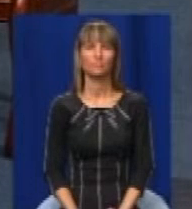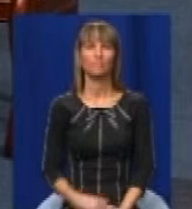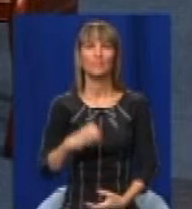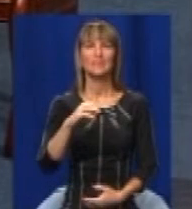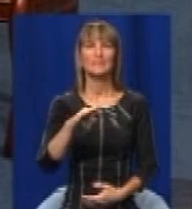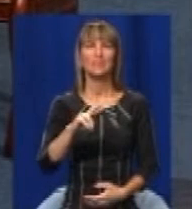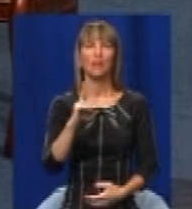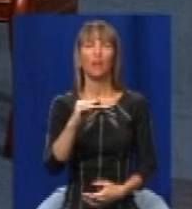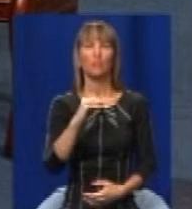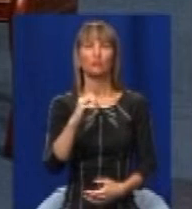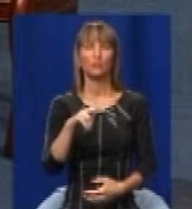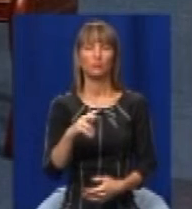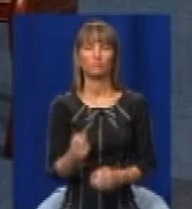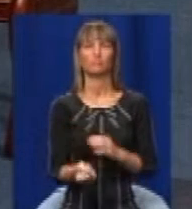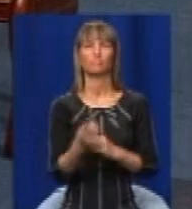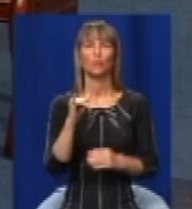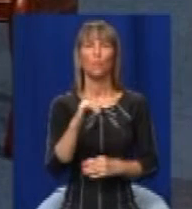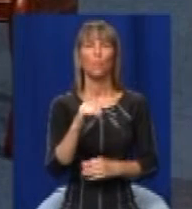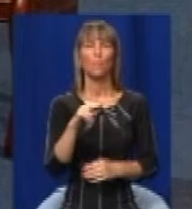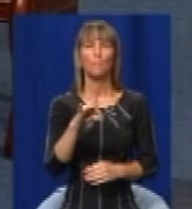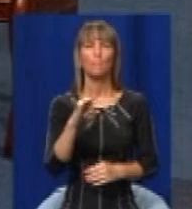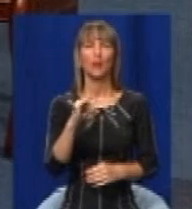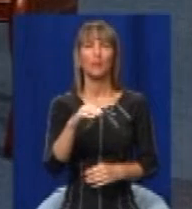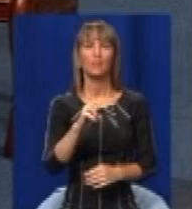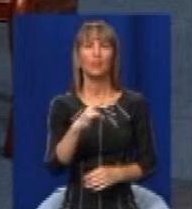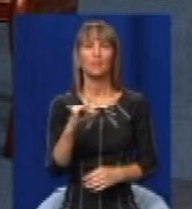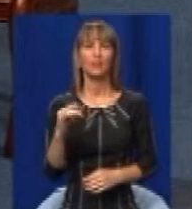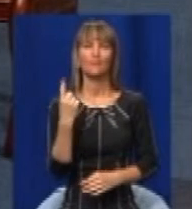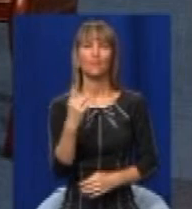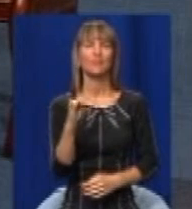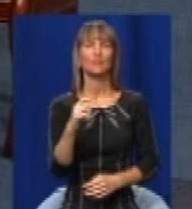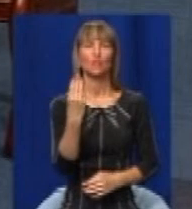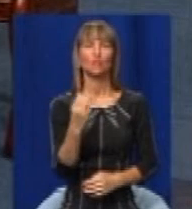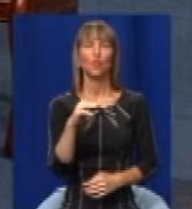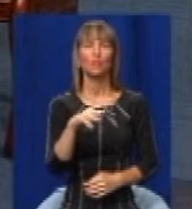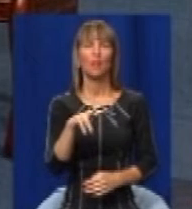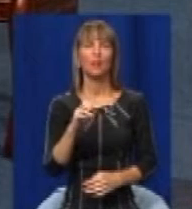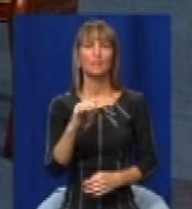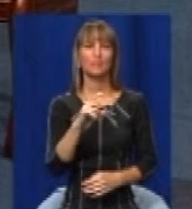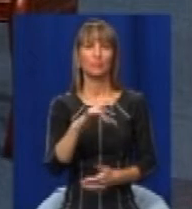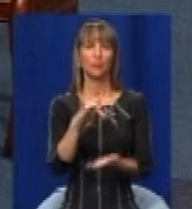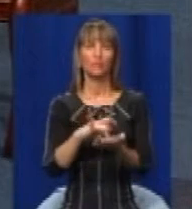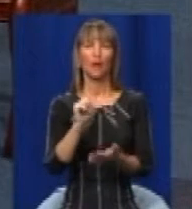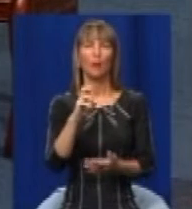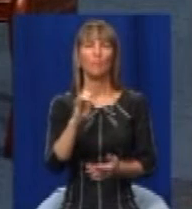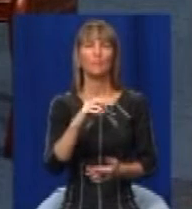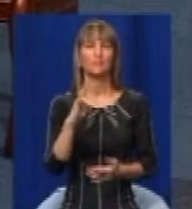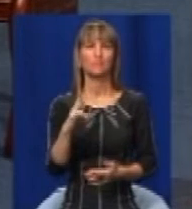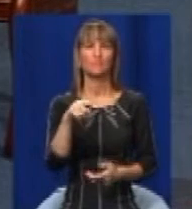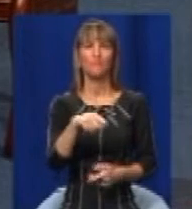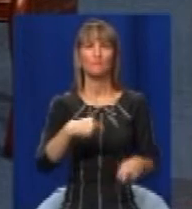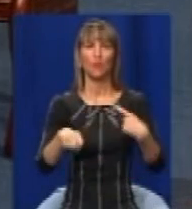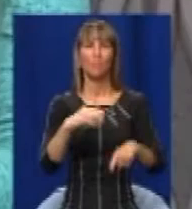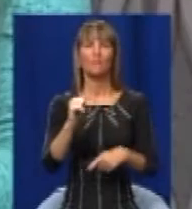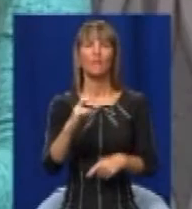Стиль кежуал, власне, зародився у Британії, у одному із шотландських міст – Абердін. А там місцеві футбольні фанати одноіменного